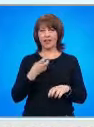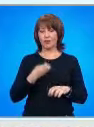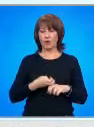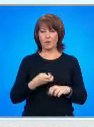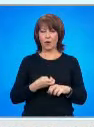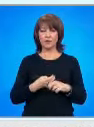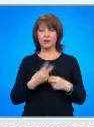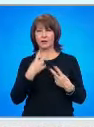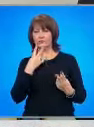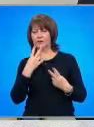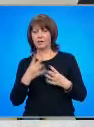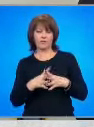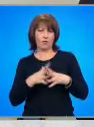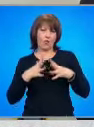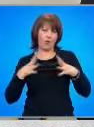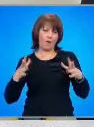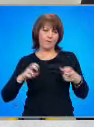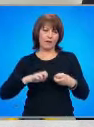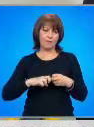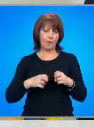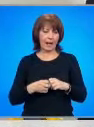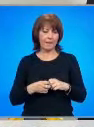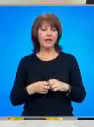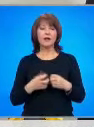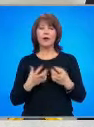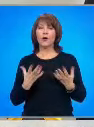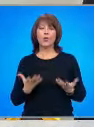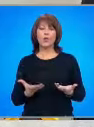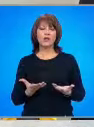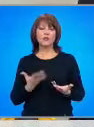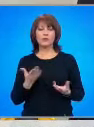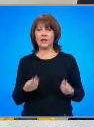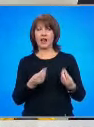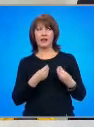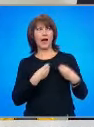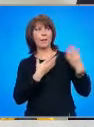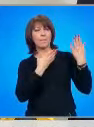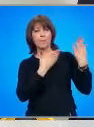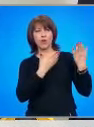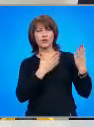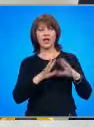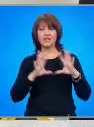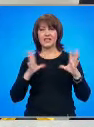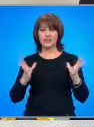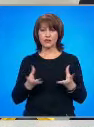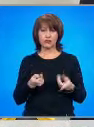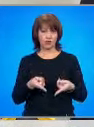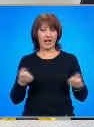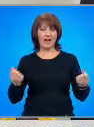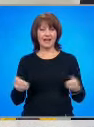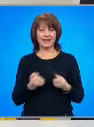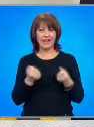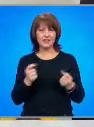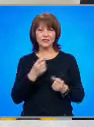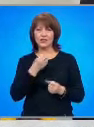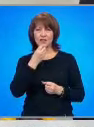на огромни проблеми. Огромни проблеми, които, дай Боже, цялата тази операция, която в момента се случва, да